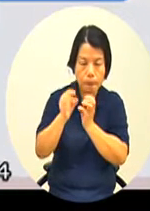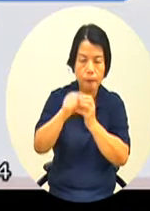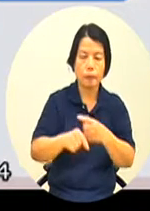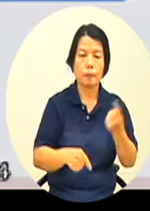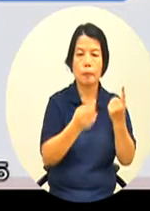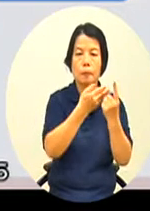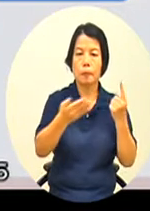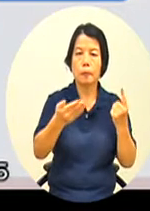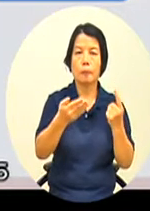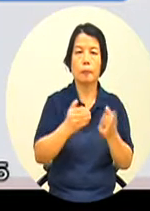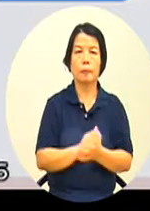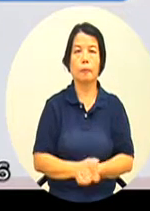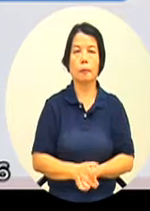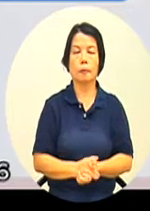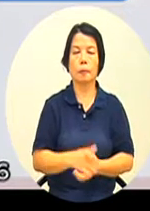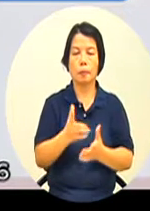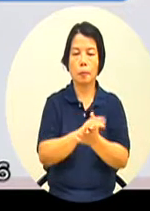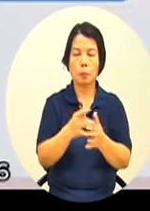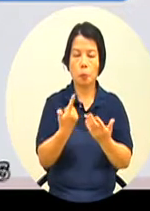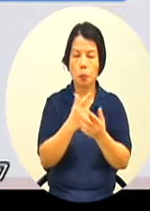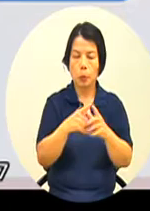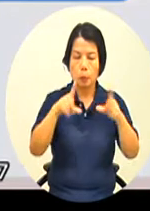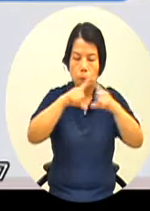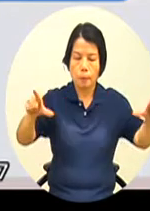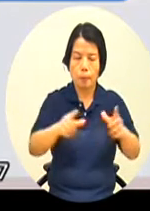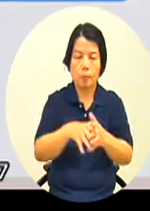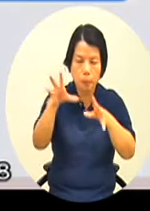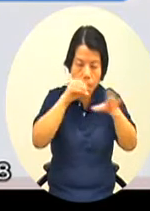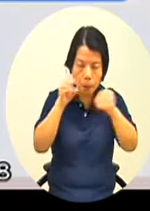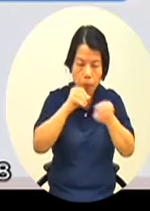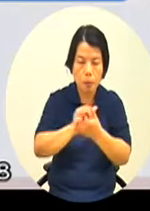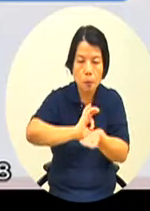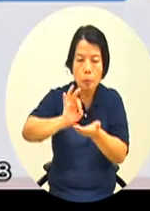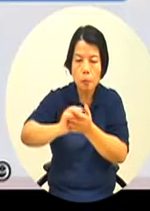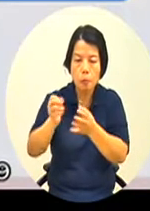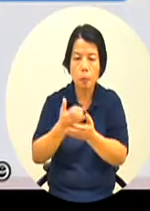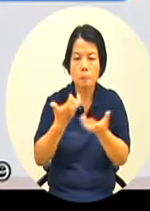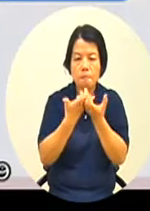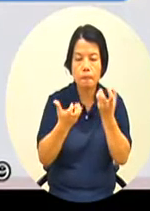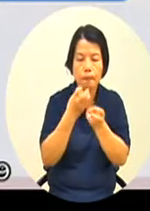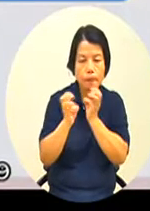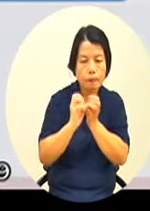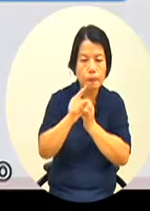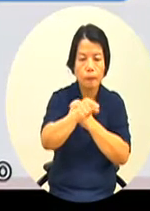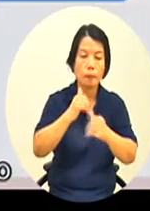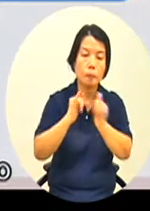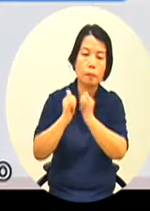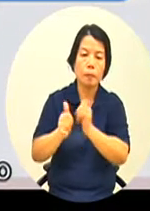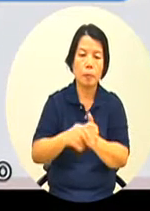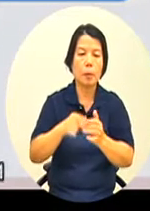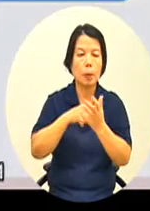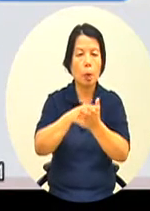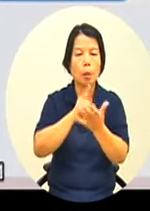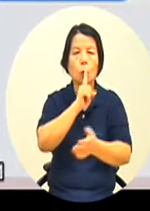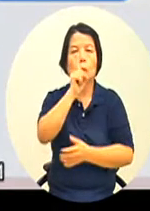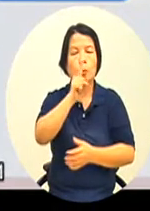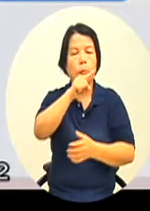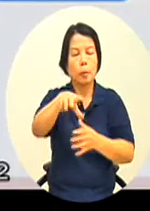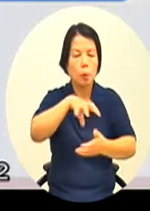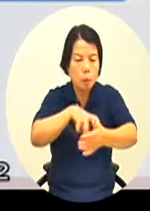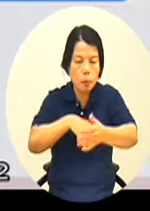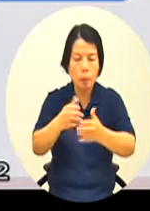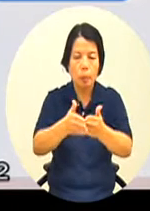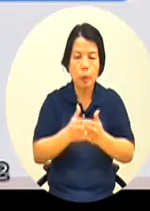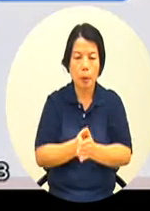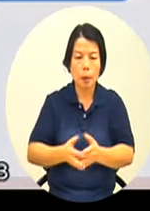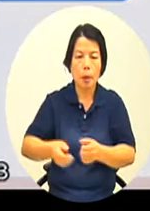有这个非常庞大的一个资料，我们可以用来分析民众陈情的内容。那这样我们可以强化